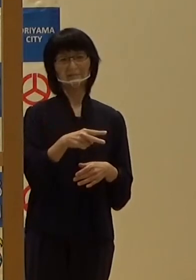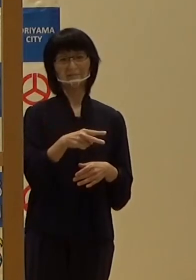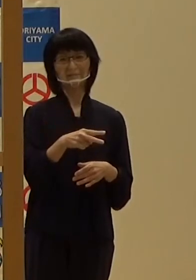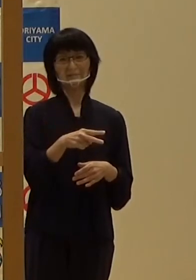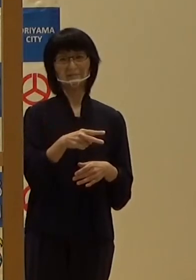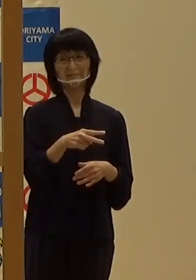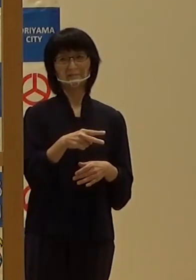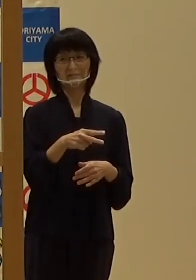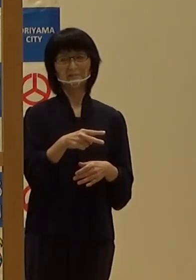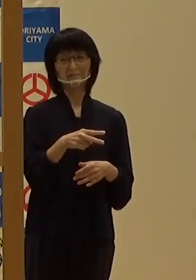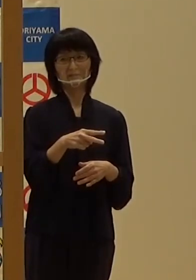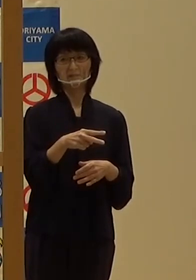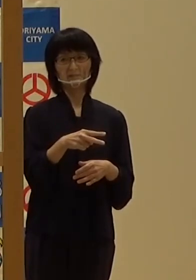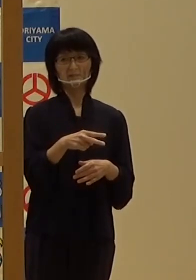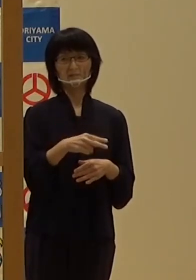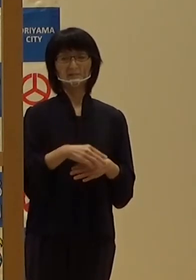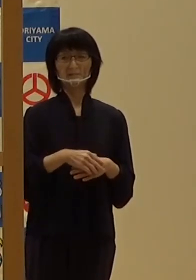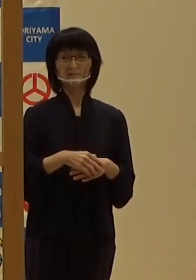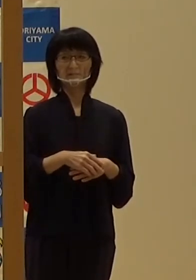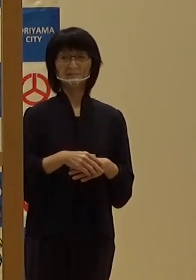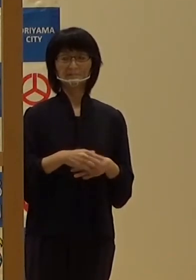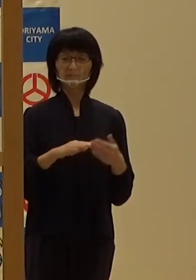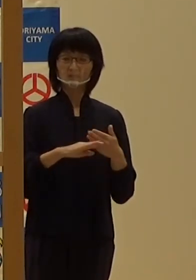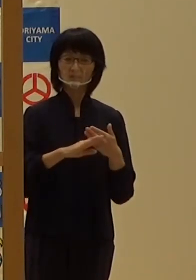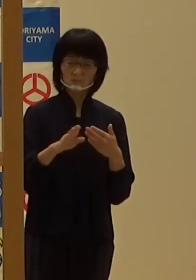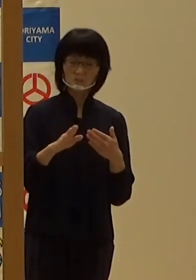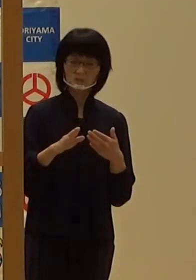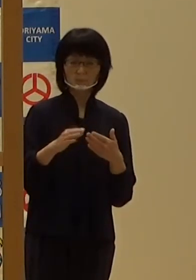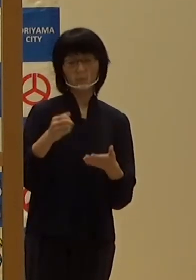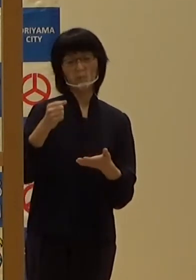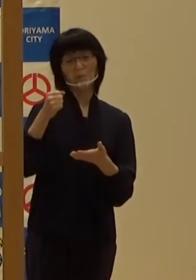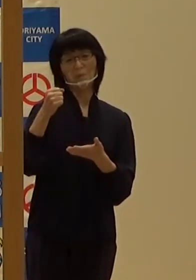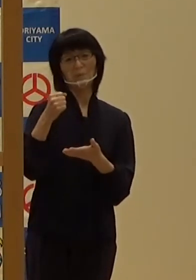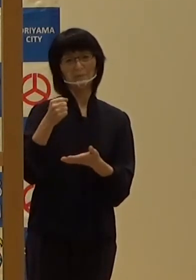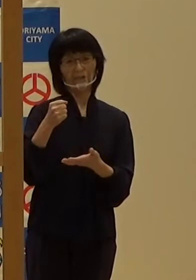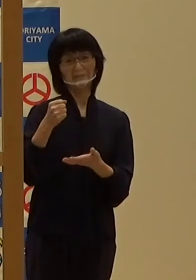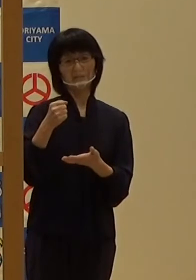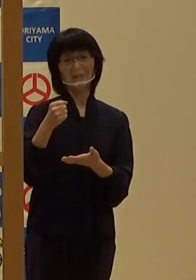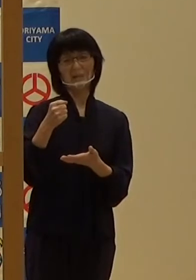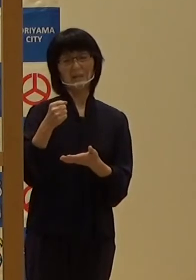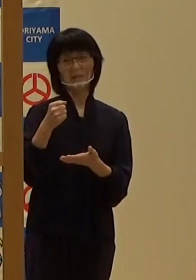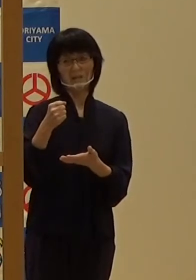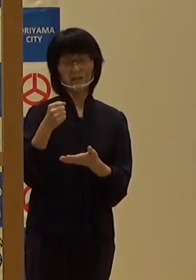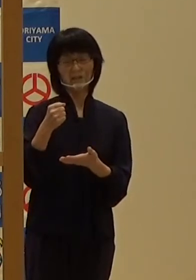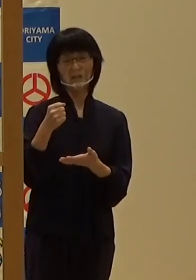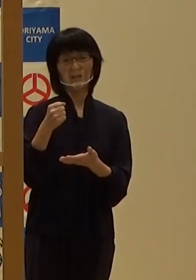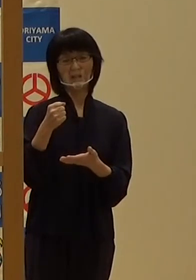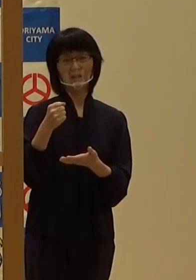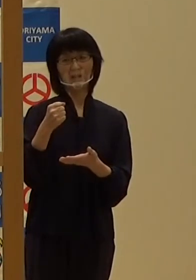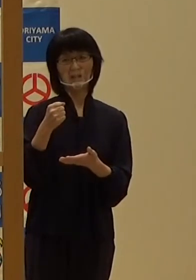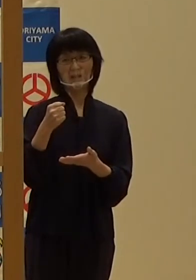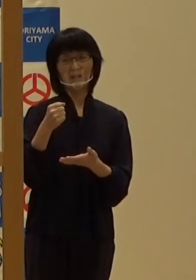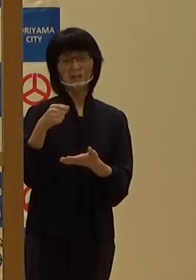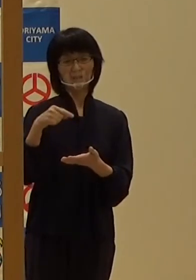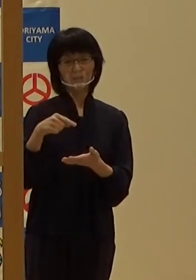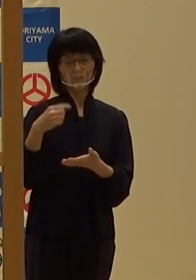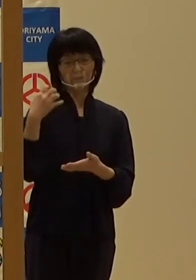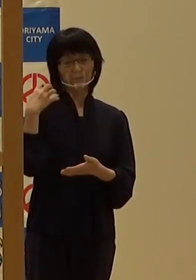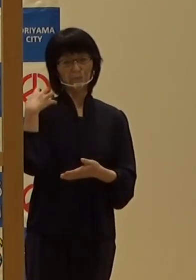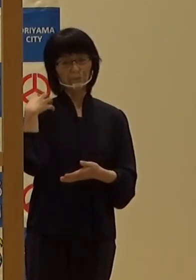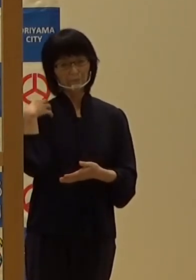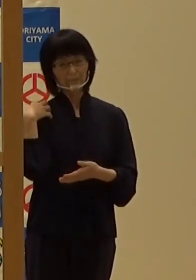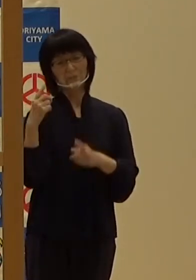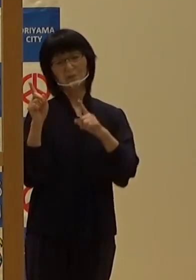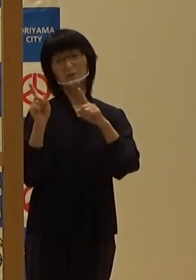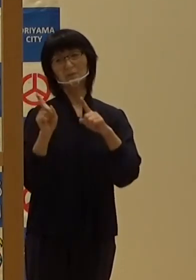他にもその財政上 の, その出入りといいますかね、財政負担軽減